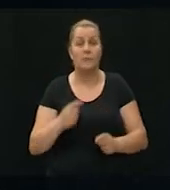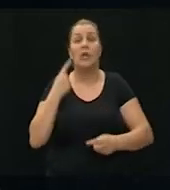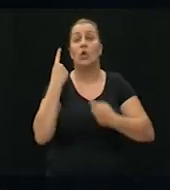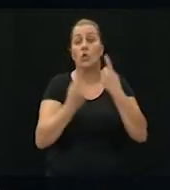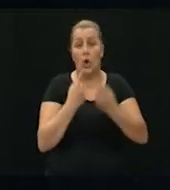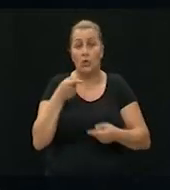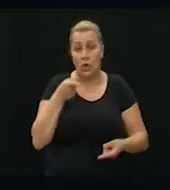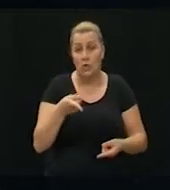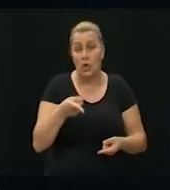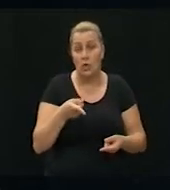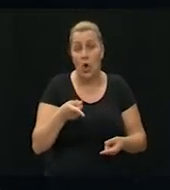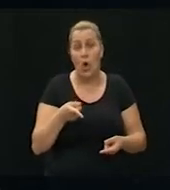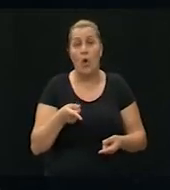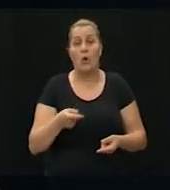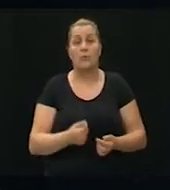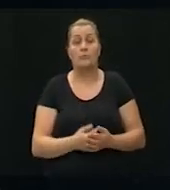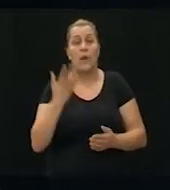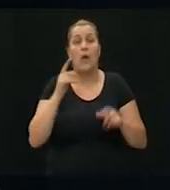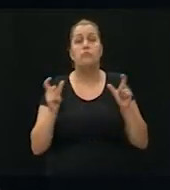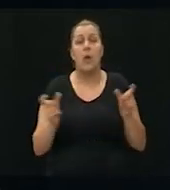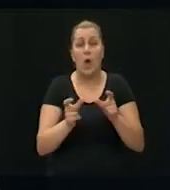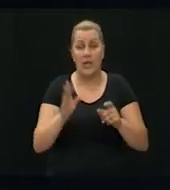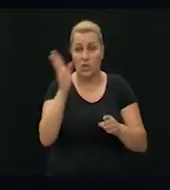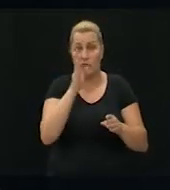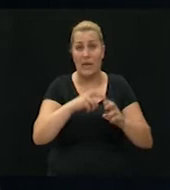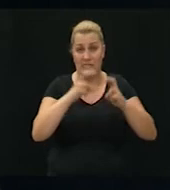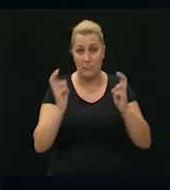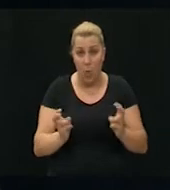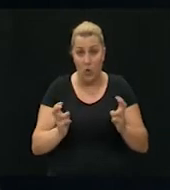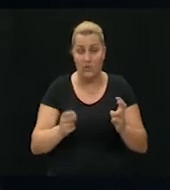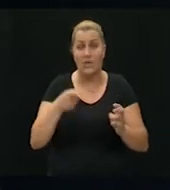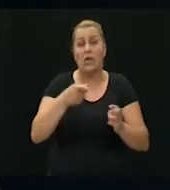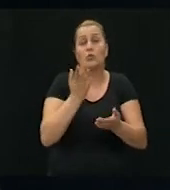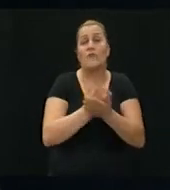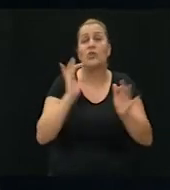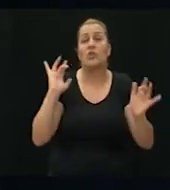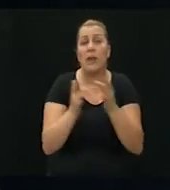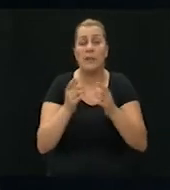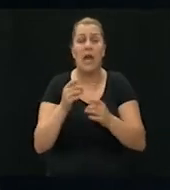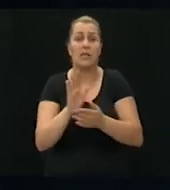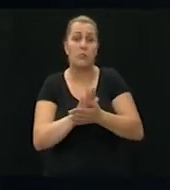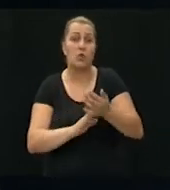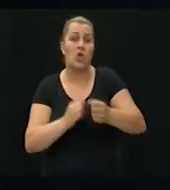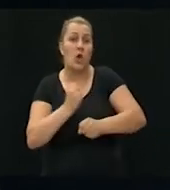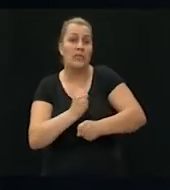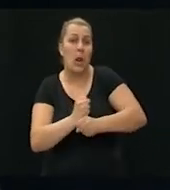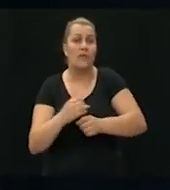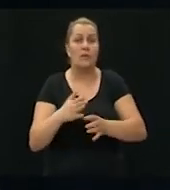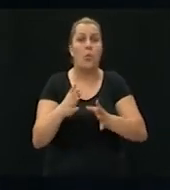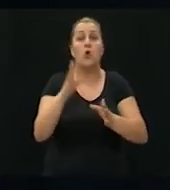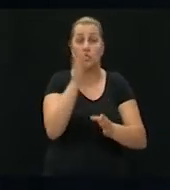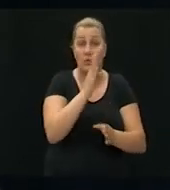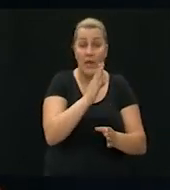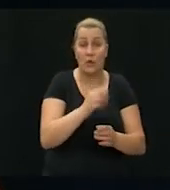dogodilo se to što je se dogodilo, jeli, znači bio je, blokada je bila Šibenskog mosta i već je tu neprijatelj počeo djelovati po Šibeniku.